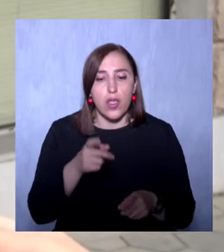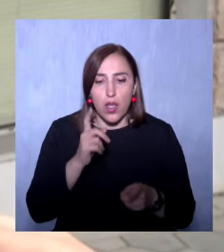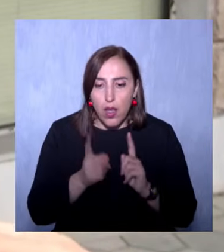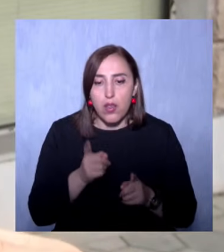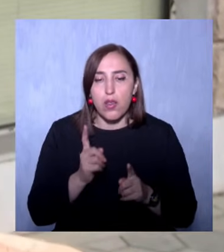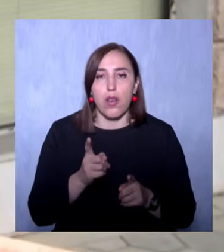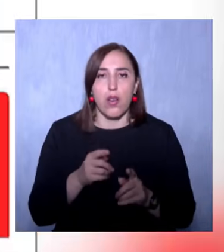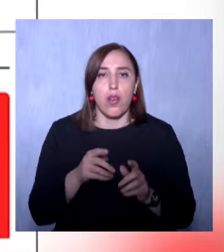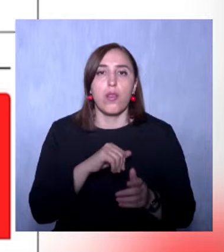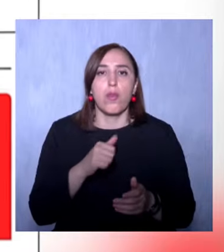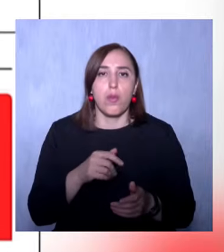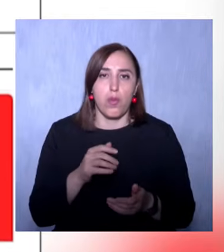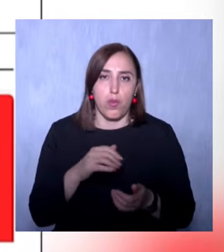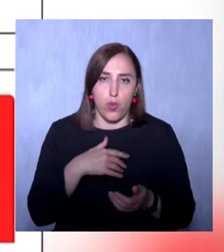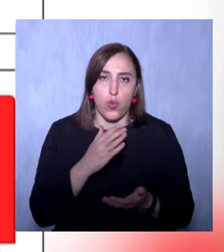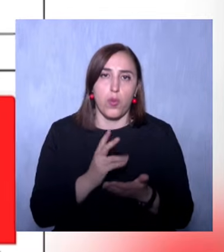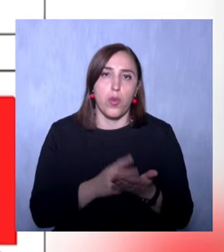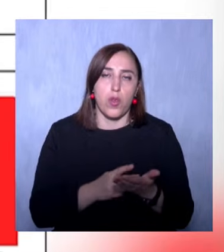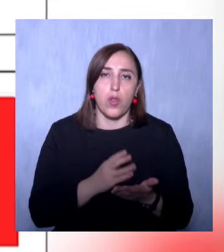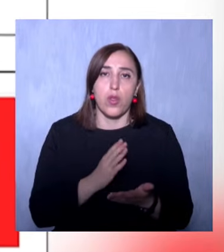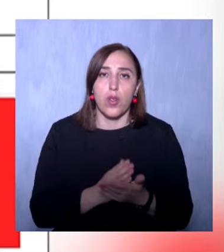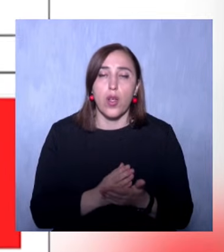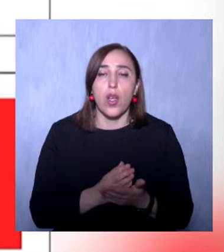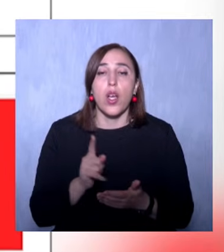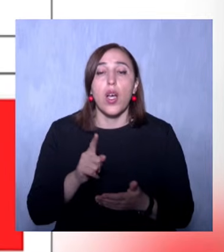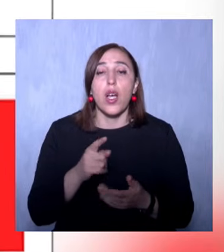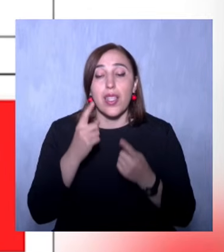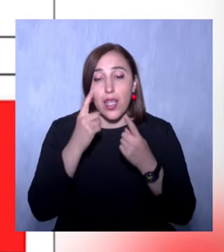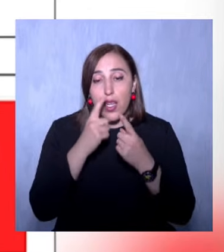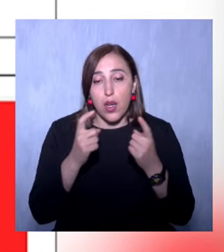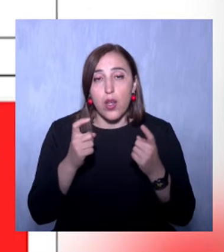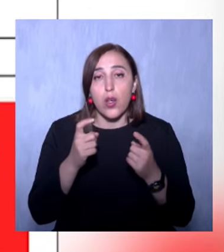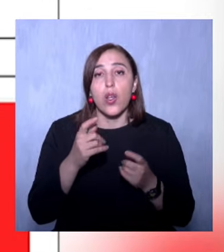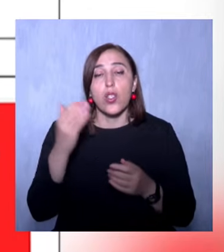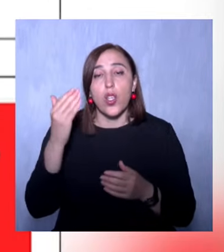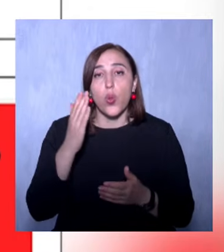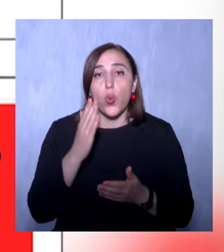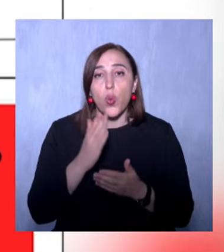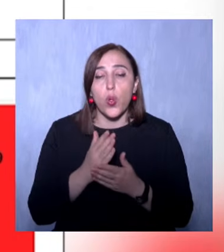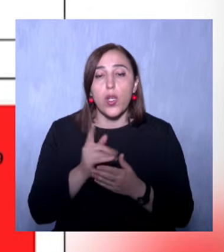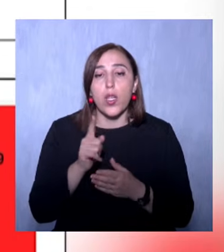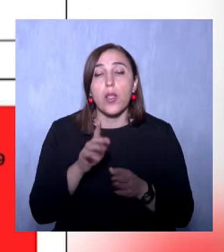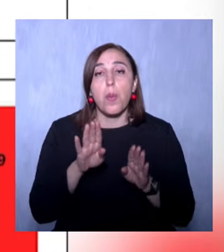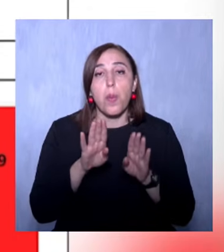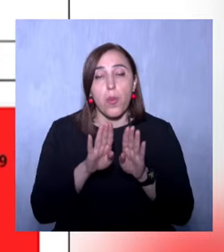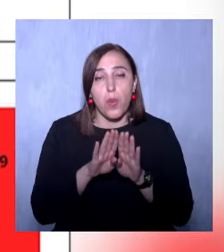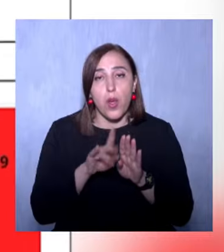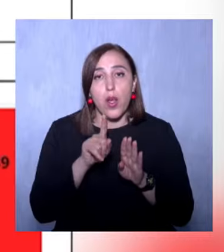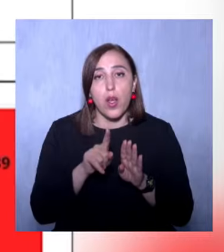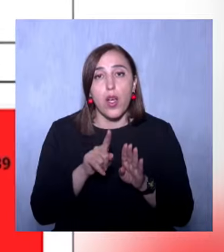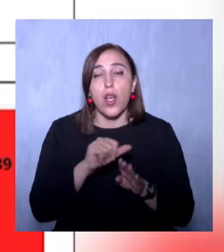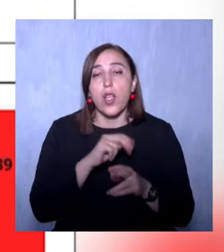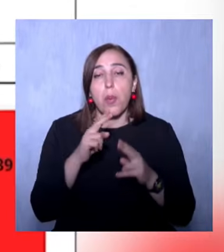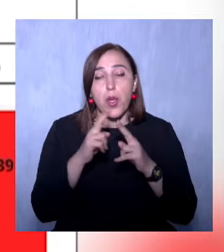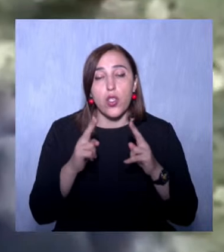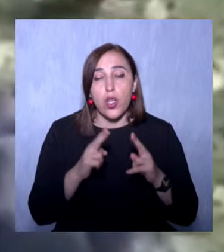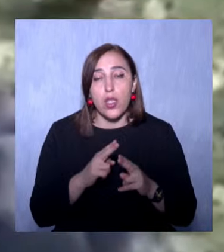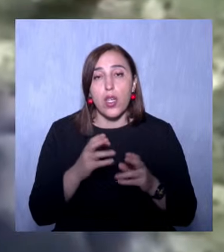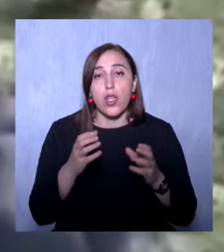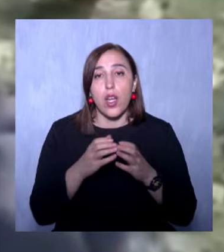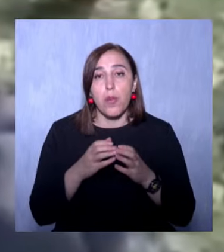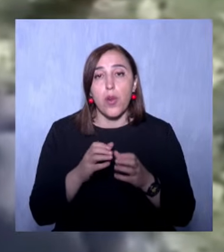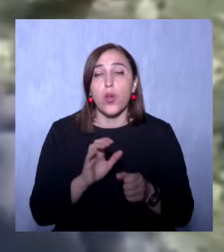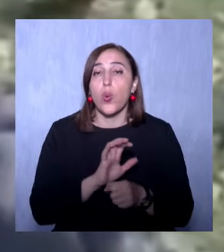ապացույցներ ունեցող դեպքեր են։ Նախորդին հրապարակված զեկույցը ունի նաև փակմաս, որը Արցախի օմբուդսմենը ուղարկել է միջազգային